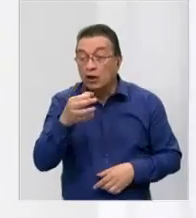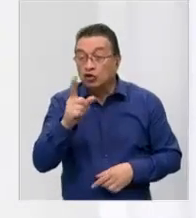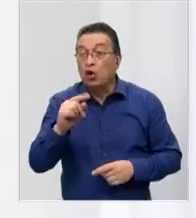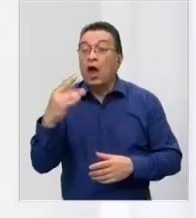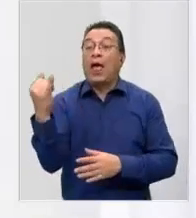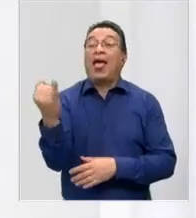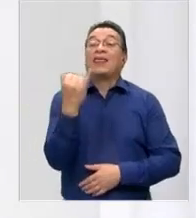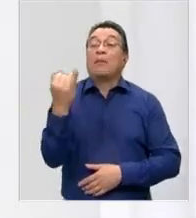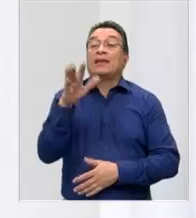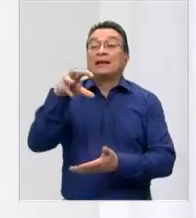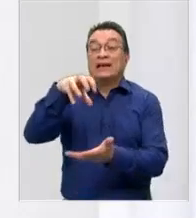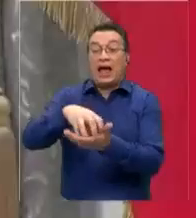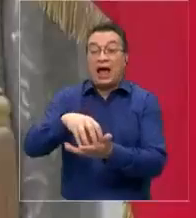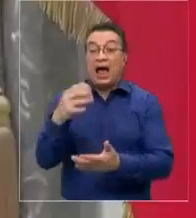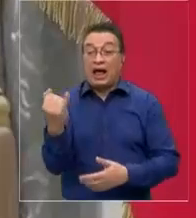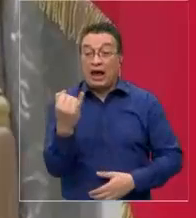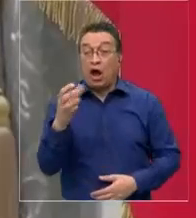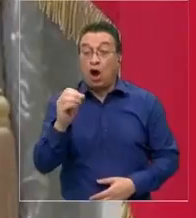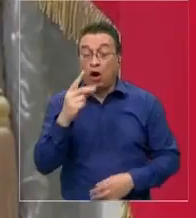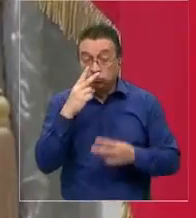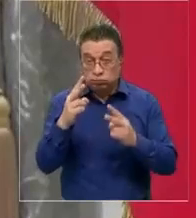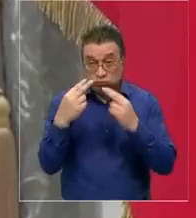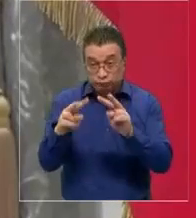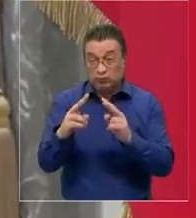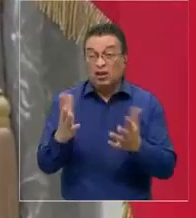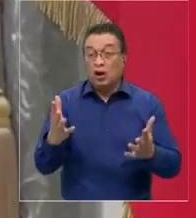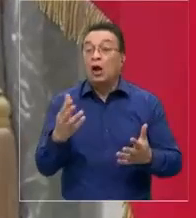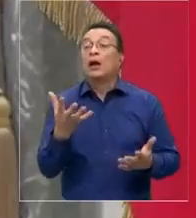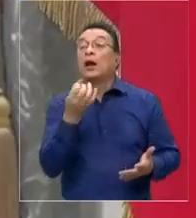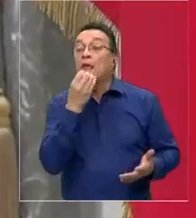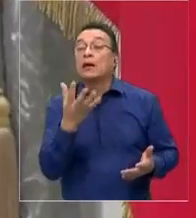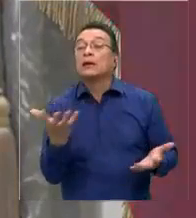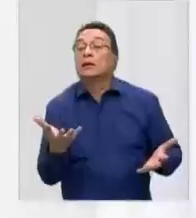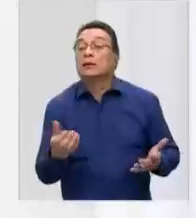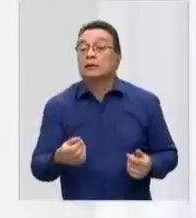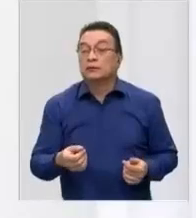или признавать суверенитет их. А я